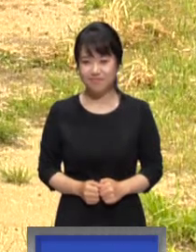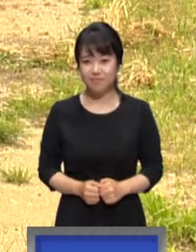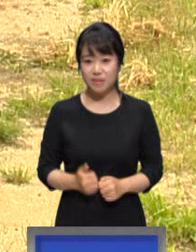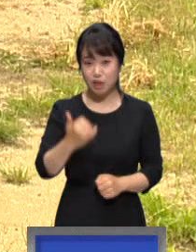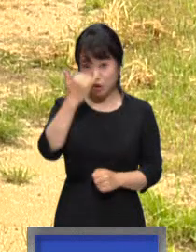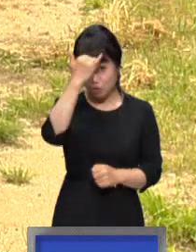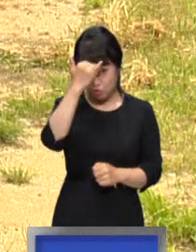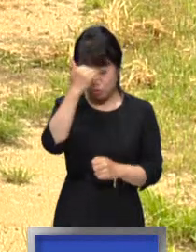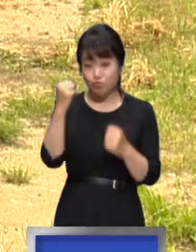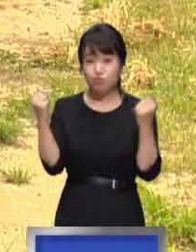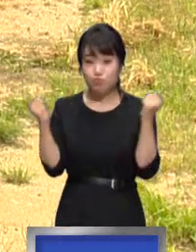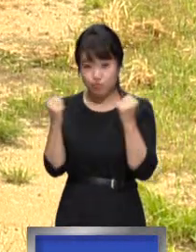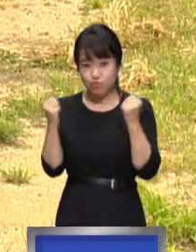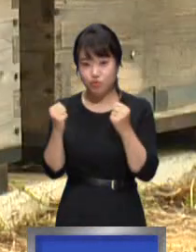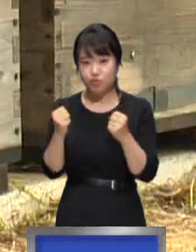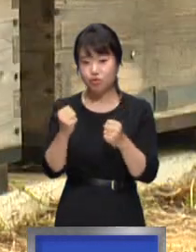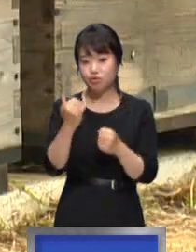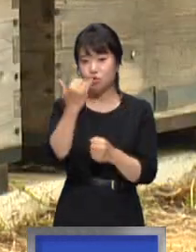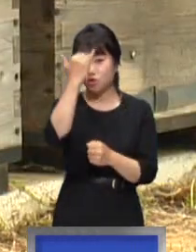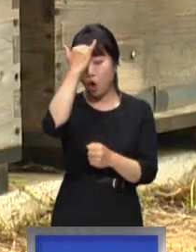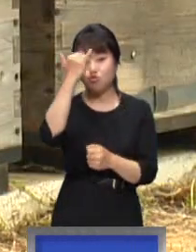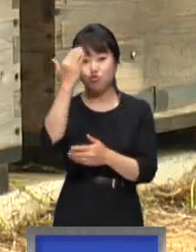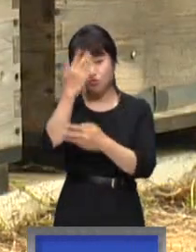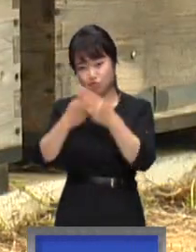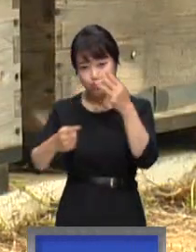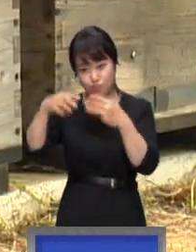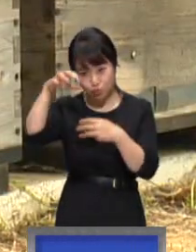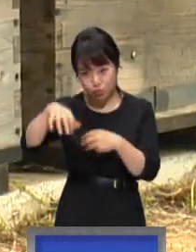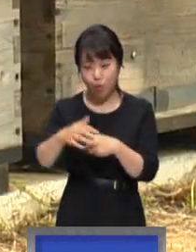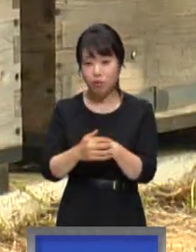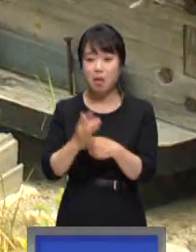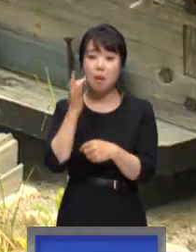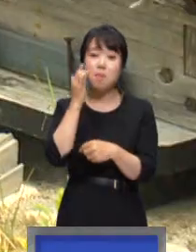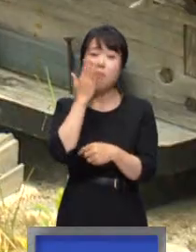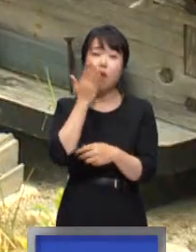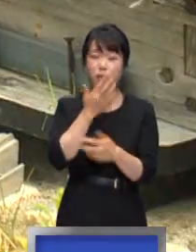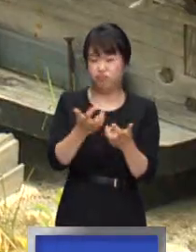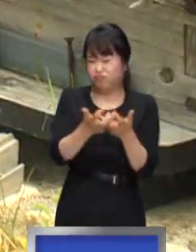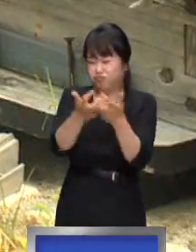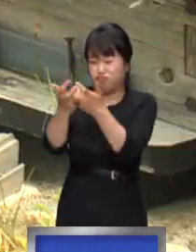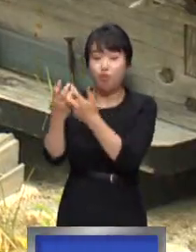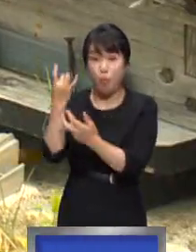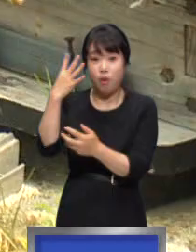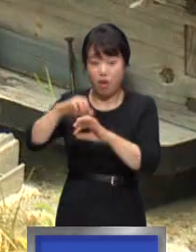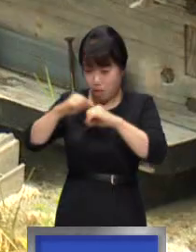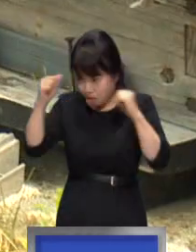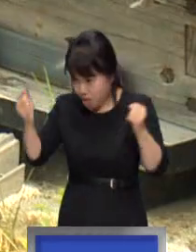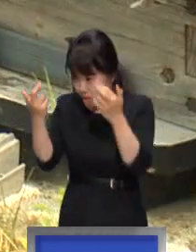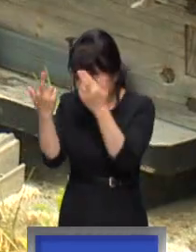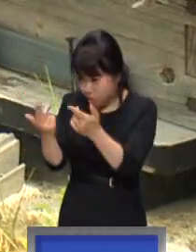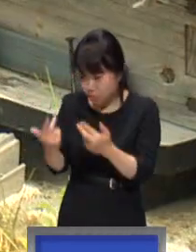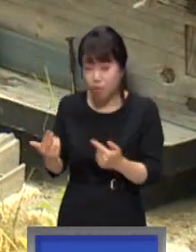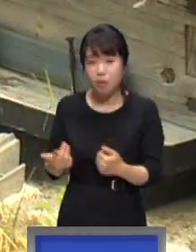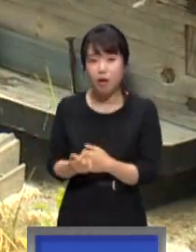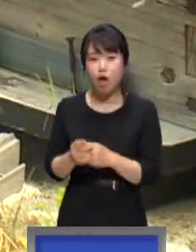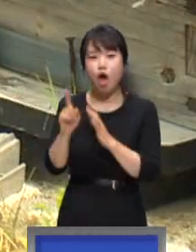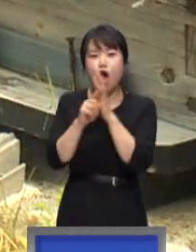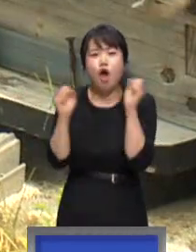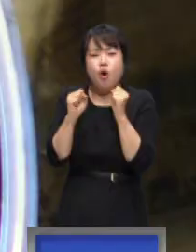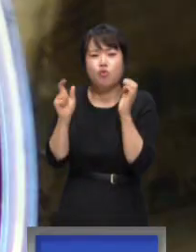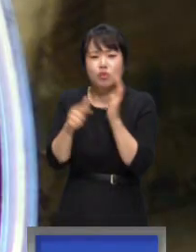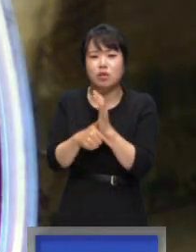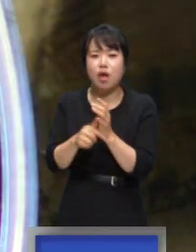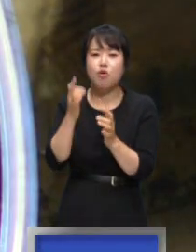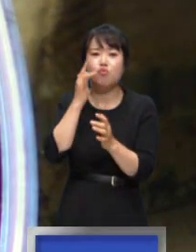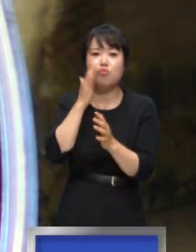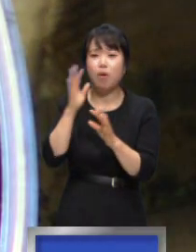충북 청주의 한 양봉 농가. 빼곡해야 할 벌통 자리가 군데군데 비어 있습니다. 겨우내 꿀벌이 집단으로